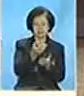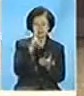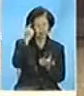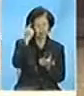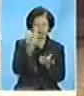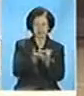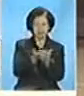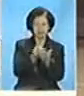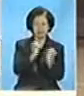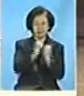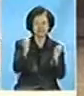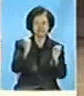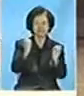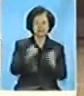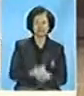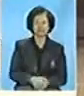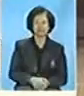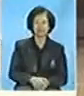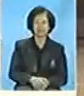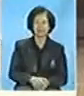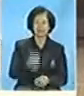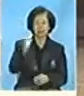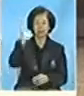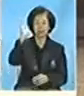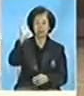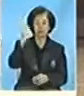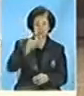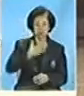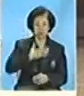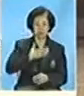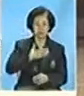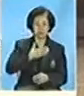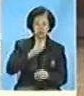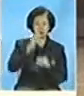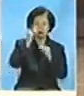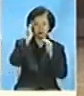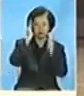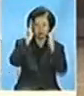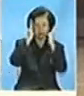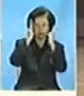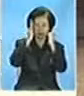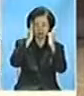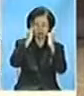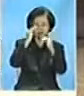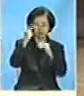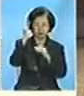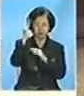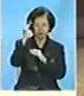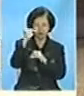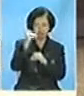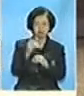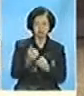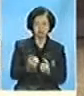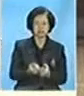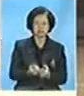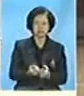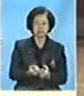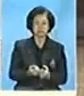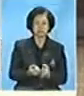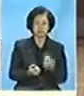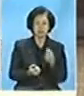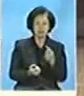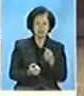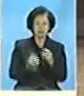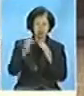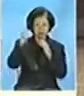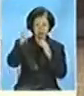ำหรับวิสัยทัศน์ผมกราบเรียนว่าผมตั้งความหวังไว้ดังนี้นะครับผมตั้งความห